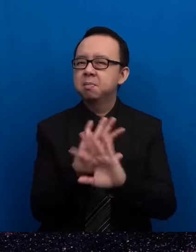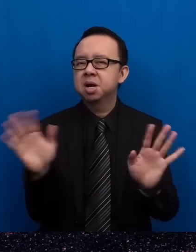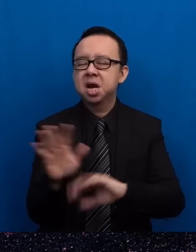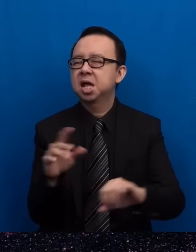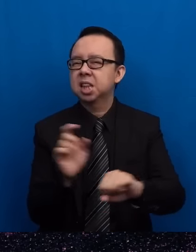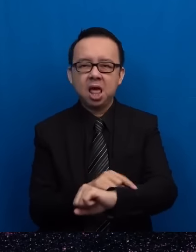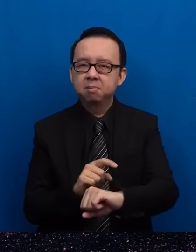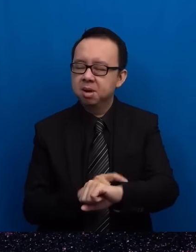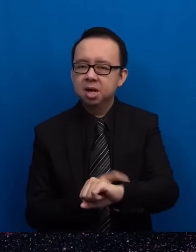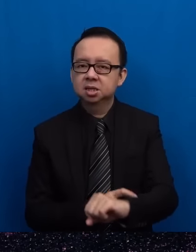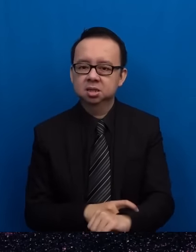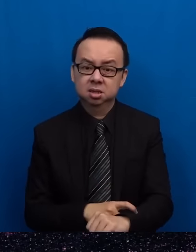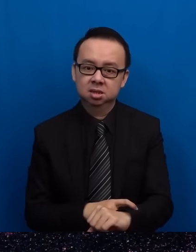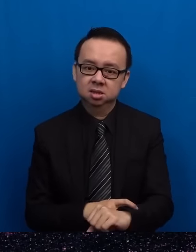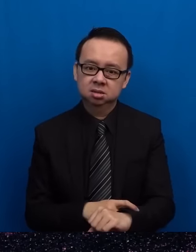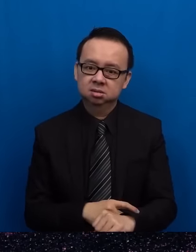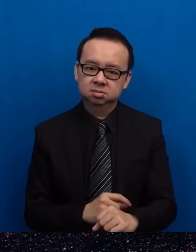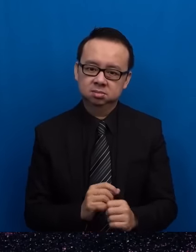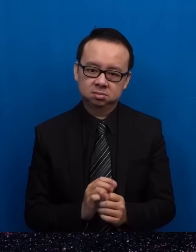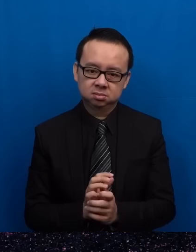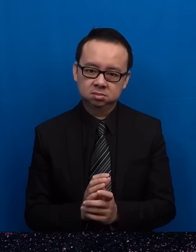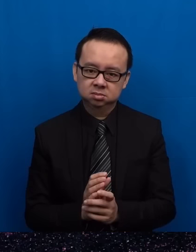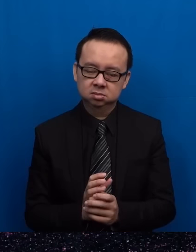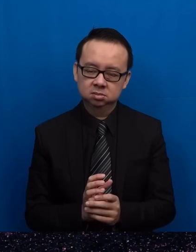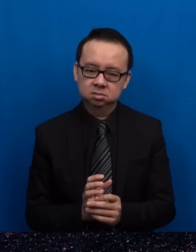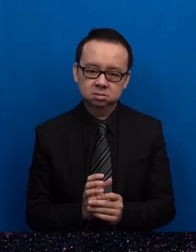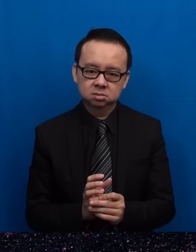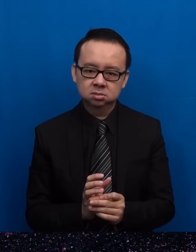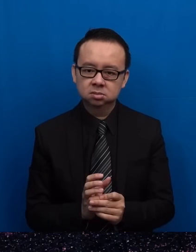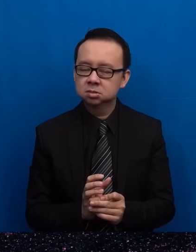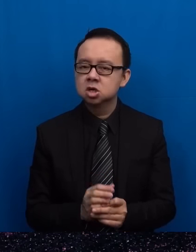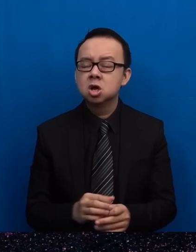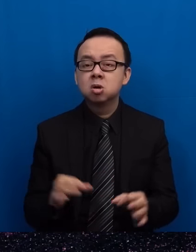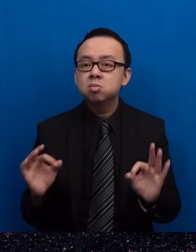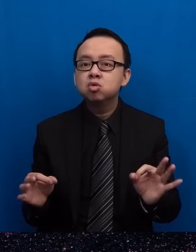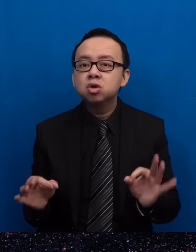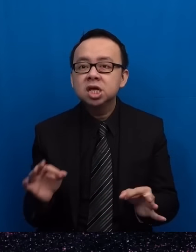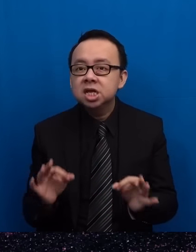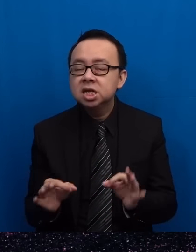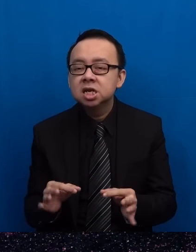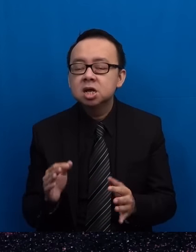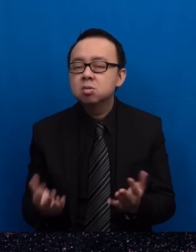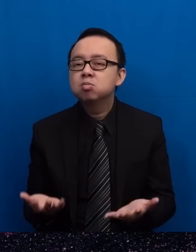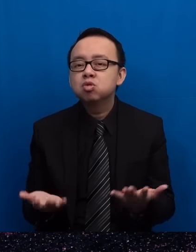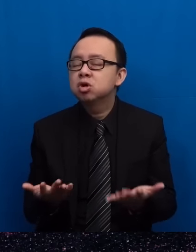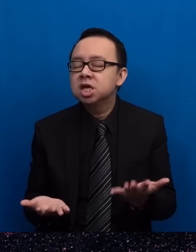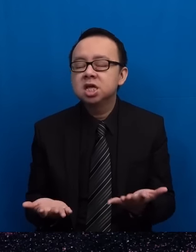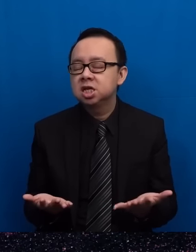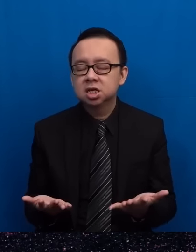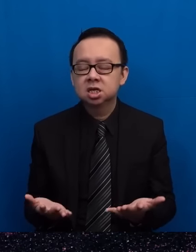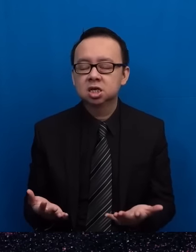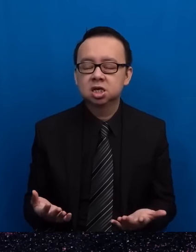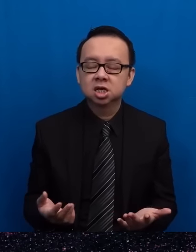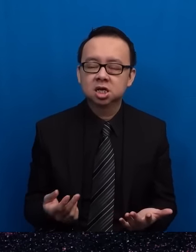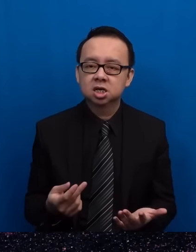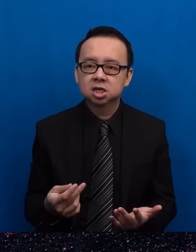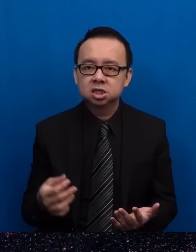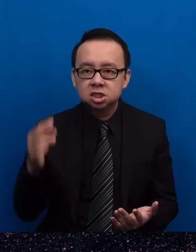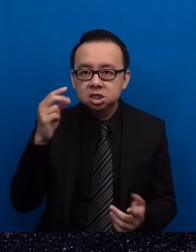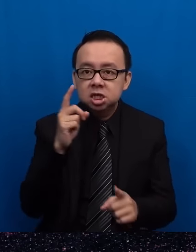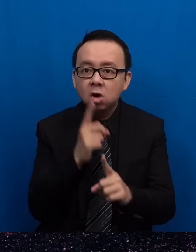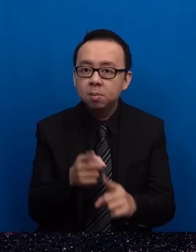datang terlambat. Itu karena sebenarnya yang membuat lambat bukan Tuhan, tapi hati Anda yang tidak siap. Atau sebuah situasi yang Anda tidak